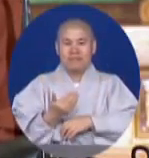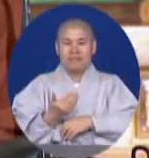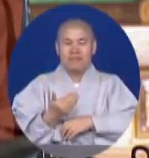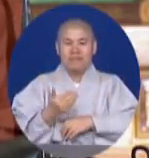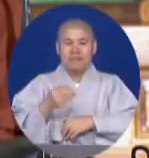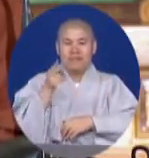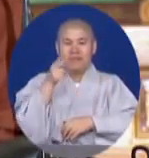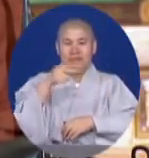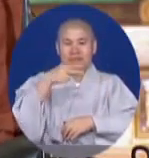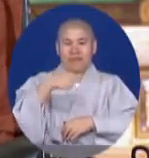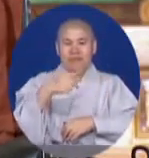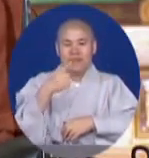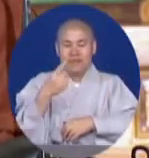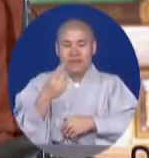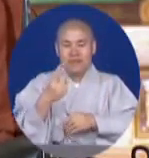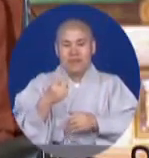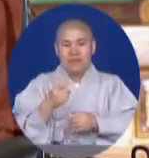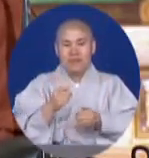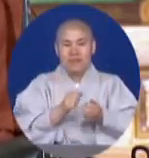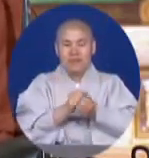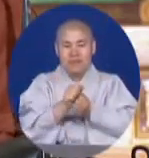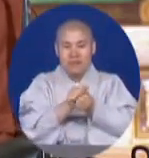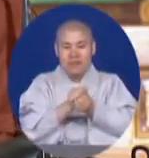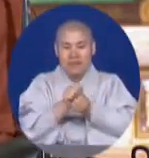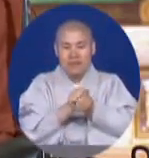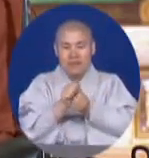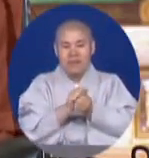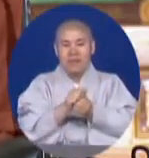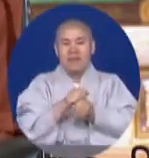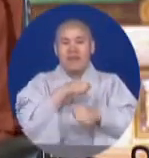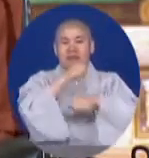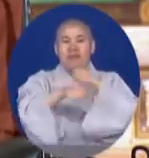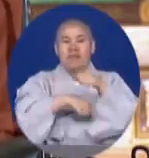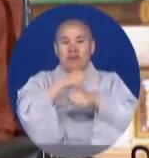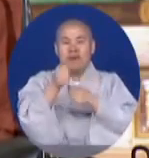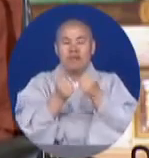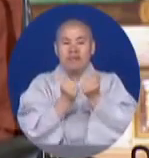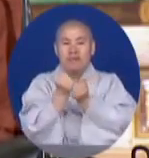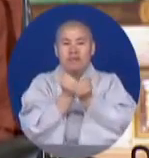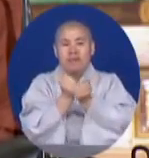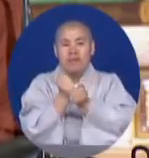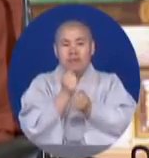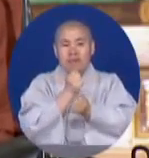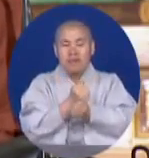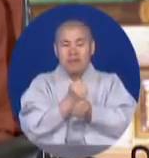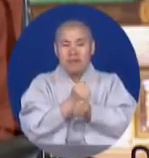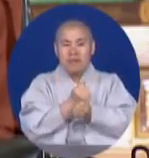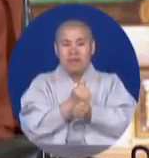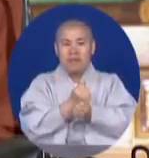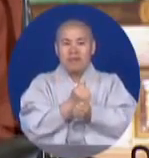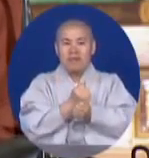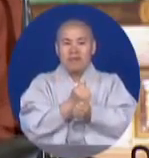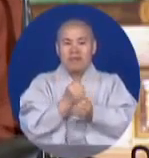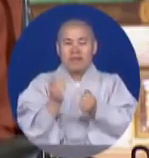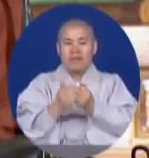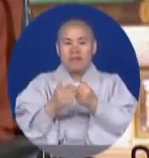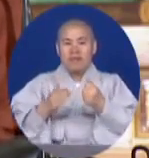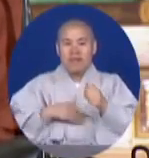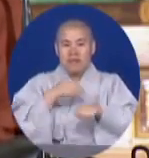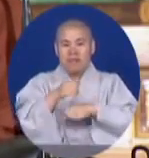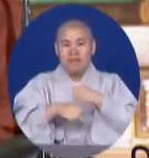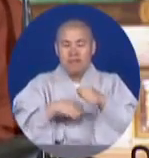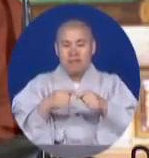이 도 닦는데 이런 게 그냥 자기 멋대로 해석을 해가지고 자기 멋대로 그냥 지옥에